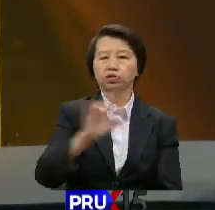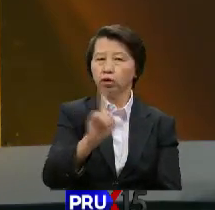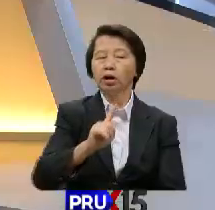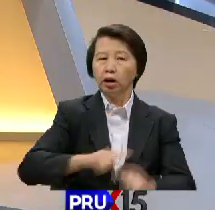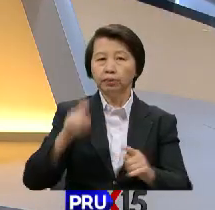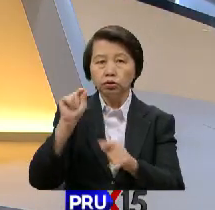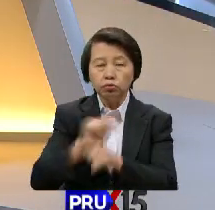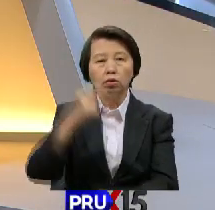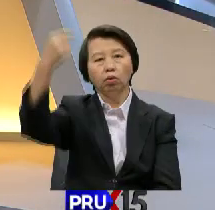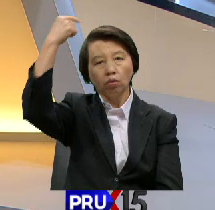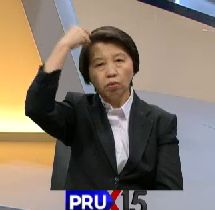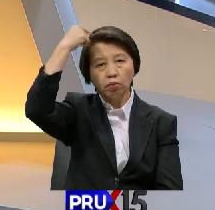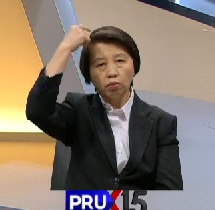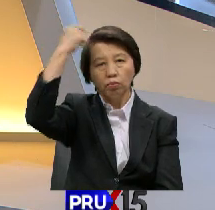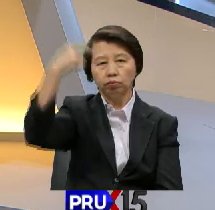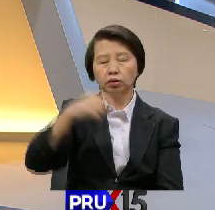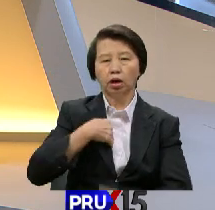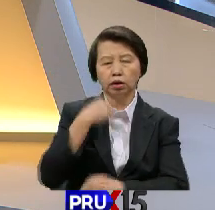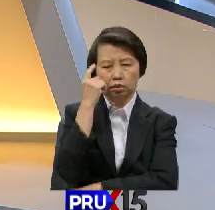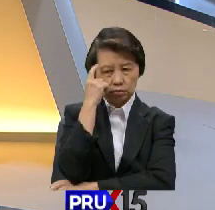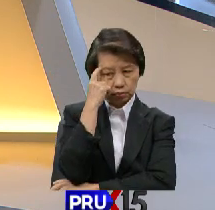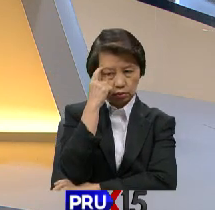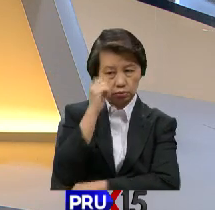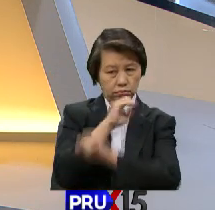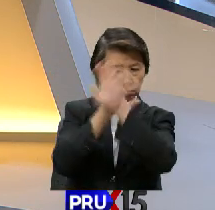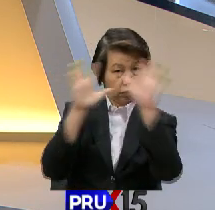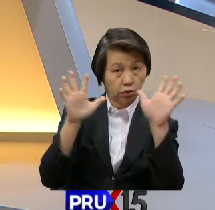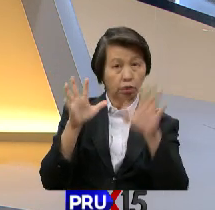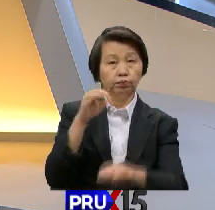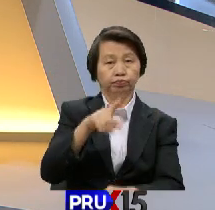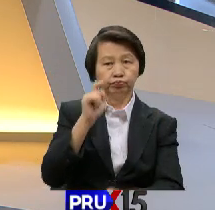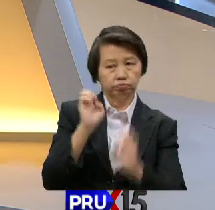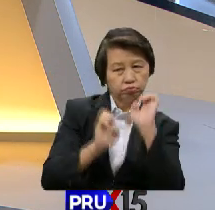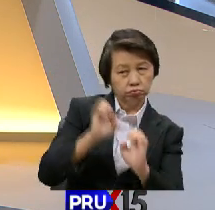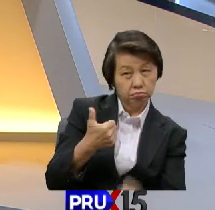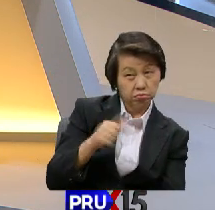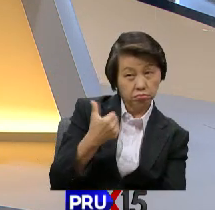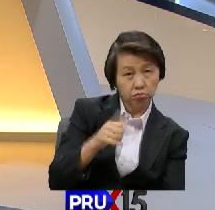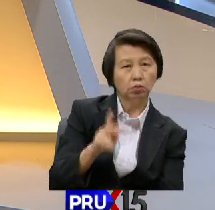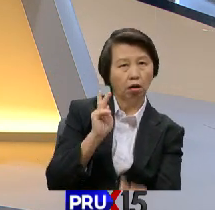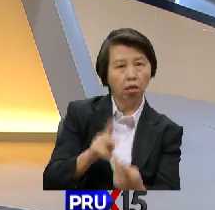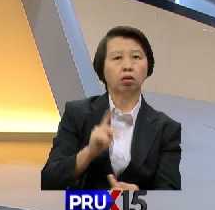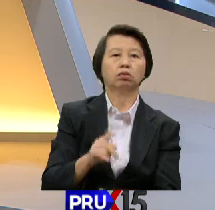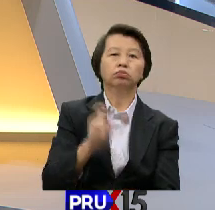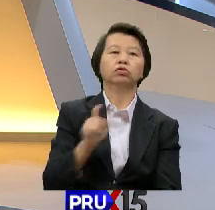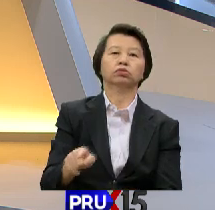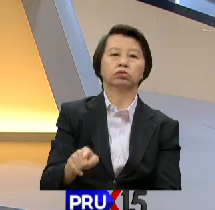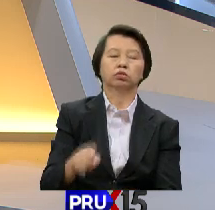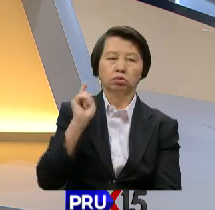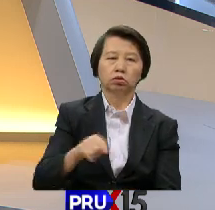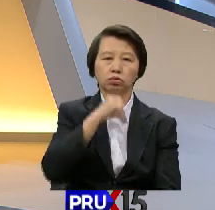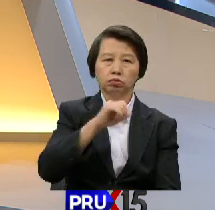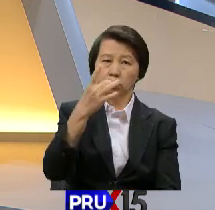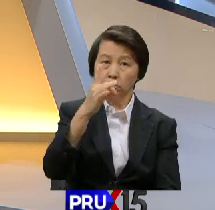akal budi mempunyai pemikiran yang lebih jelas dan menilai secara litik ini perlu